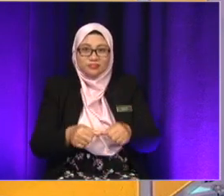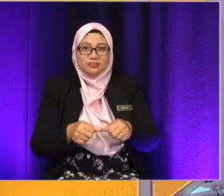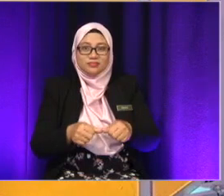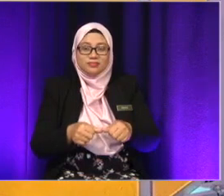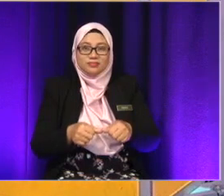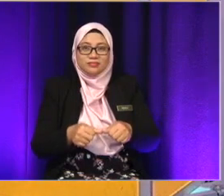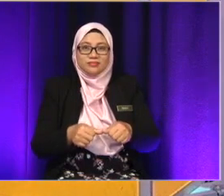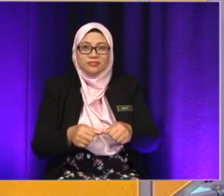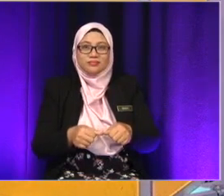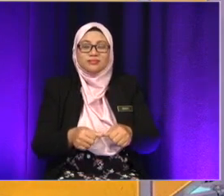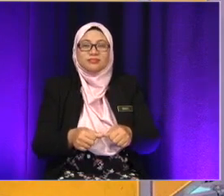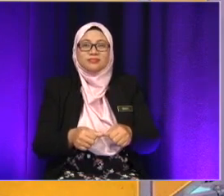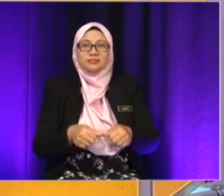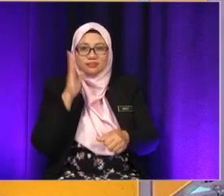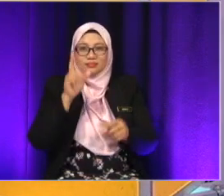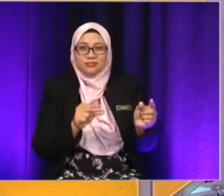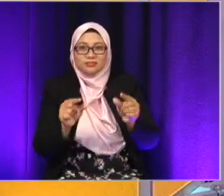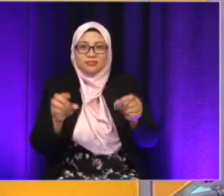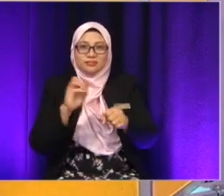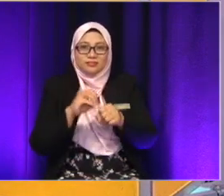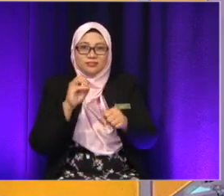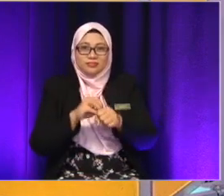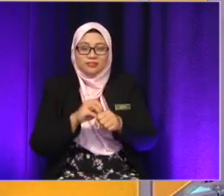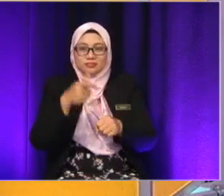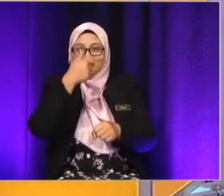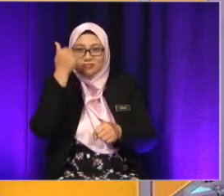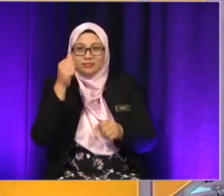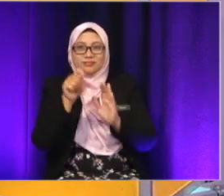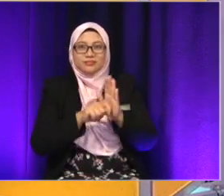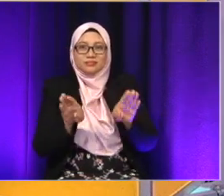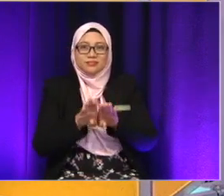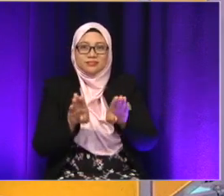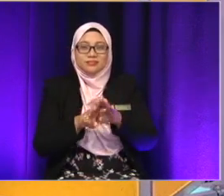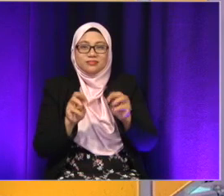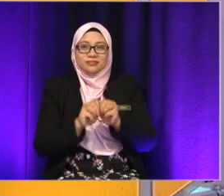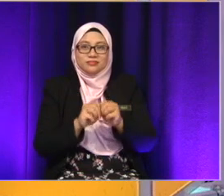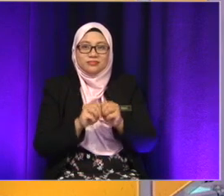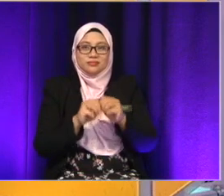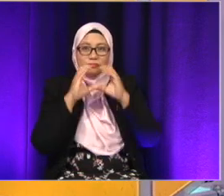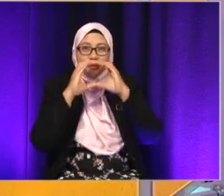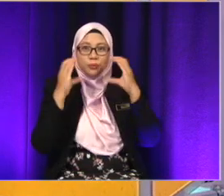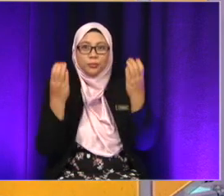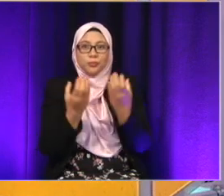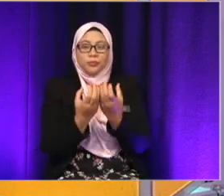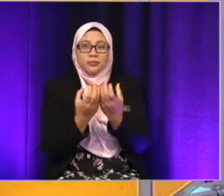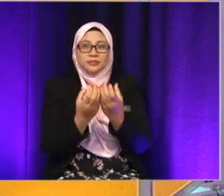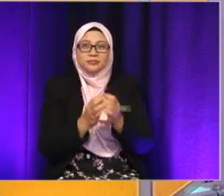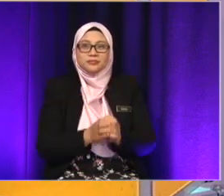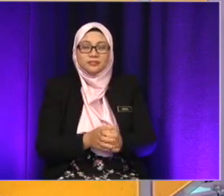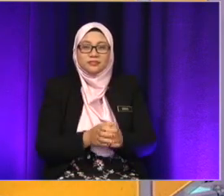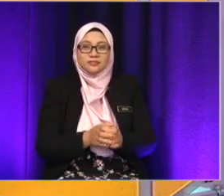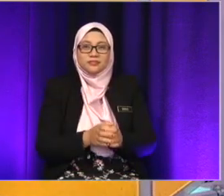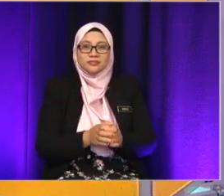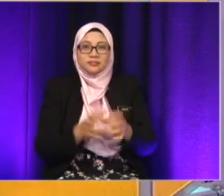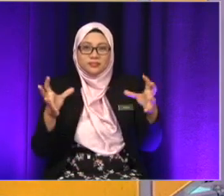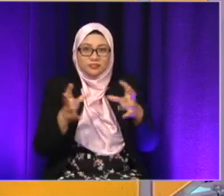mana-mana pun, dalam ni saja. Sebab apa? Sistem tertutup macam belon tadi kan. Belon tadi bila kita press dia, kejap dia ke depan, kejap dia ke bawah,